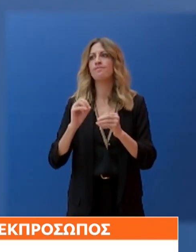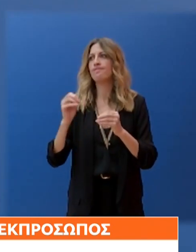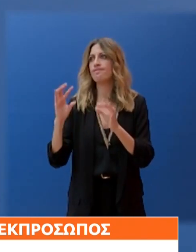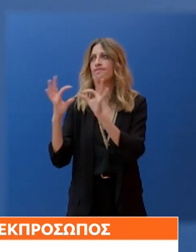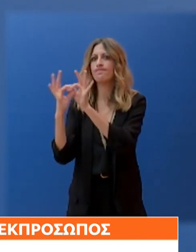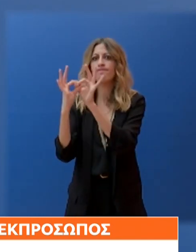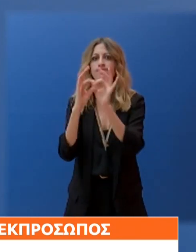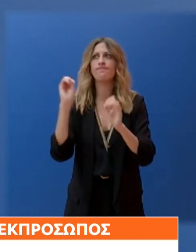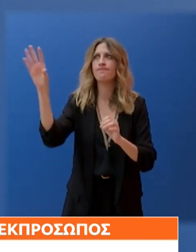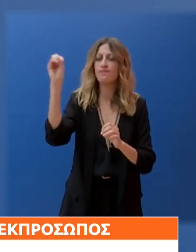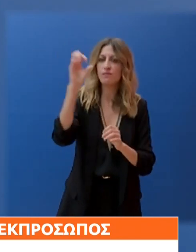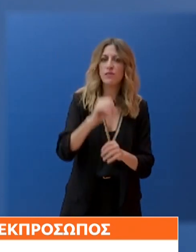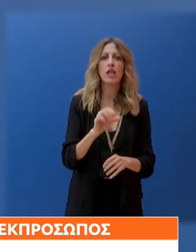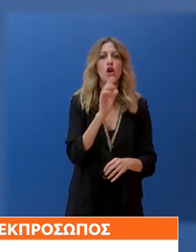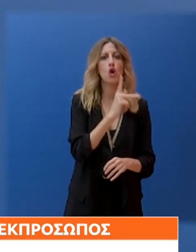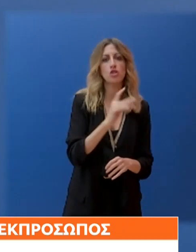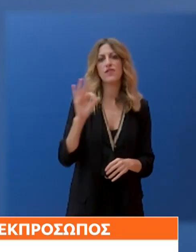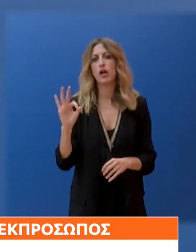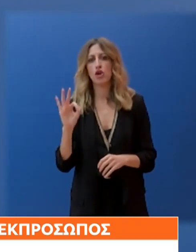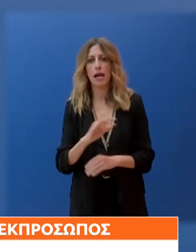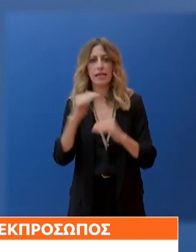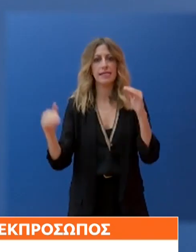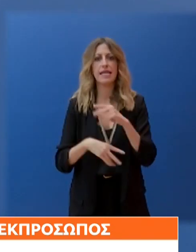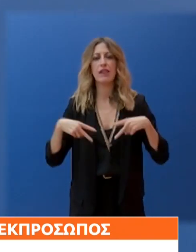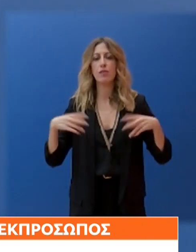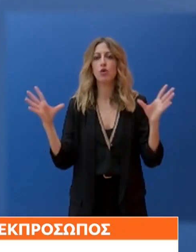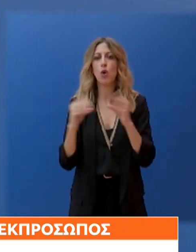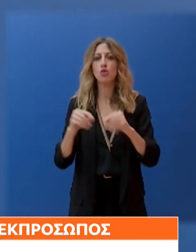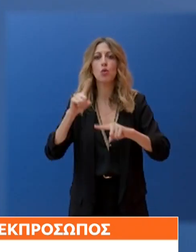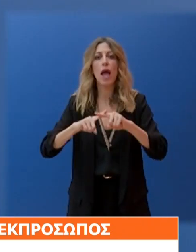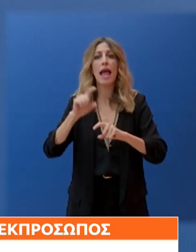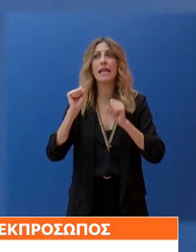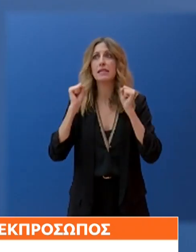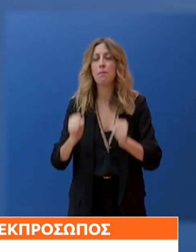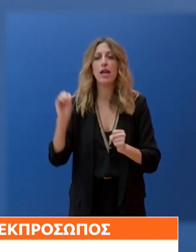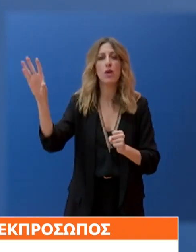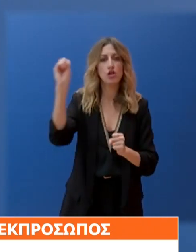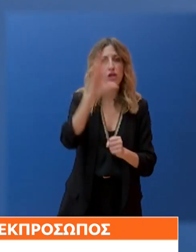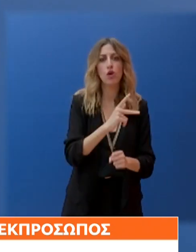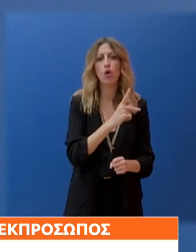Φραγκογιάννης. Υφυπουργός Αρμόδιος για τον Απόδημο Ελληνισμό Κώστας Βλάσης.